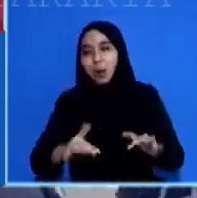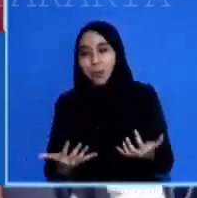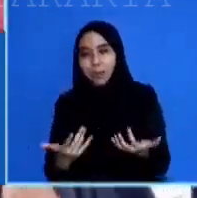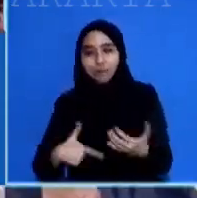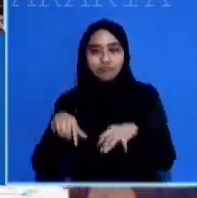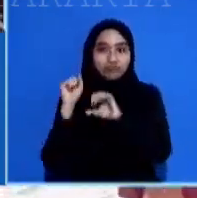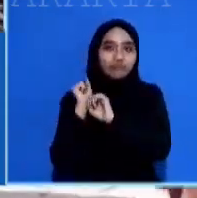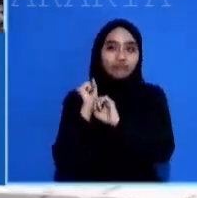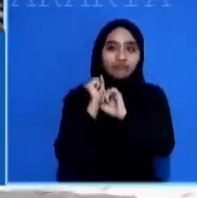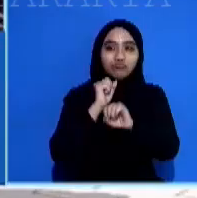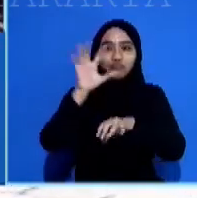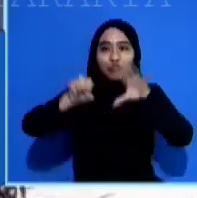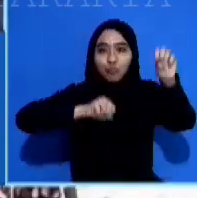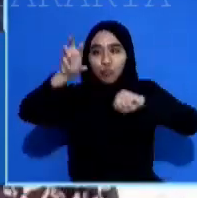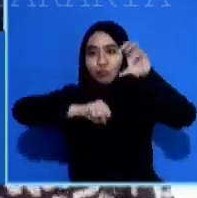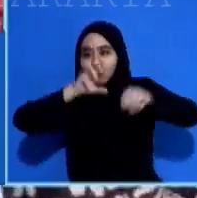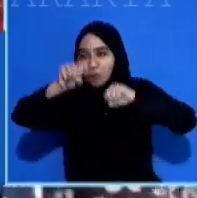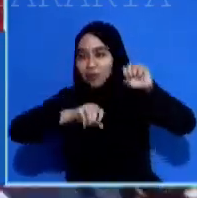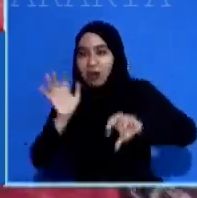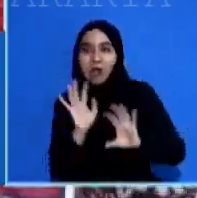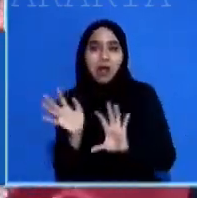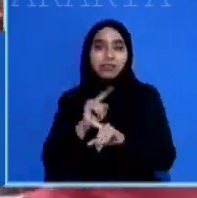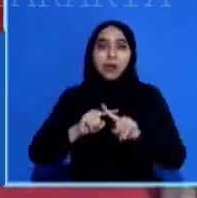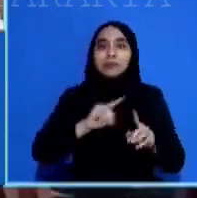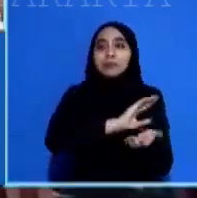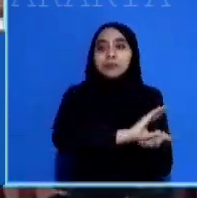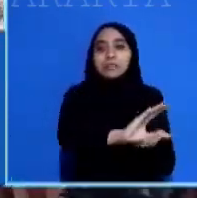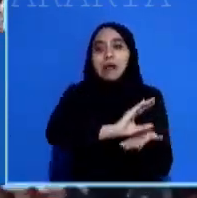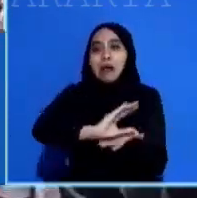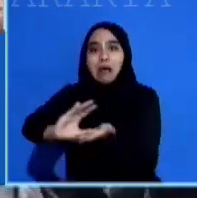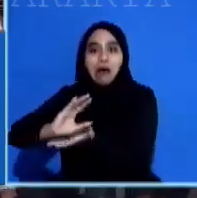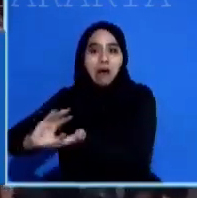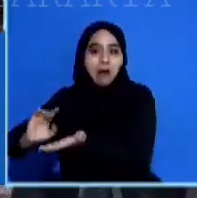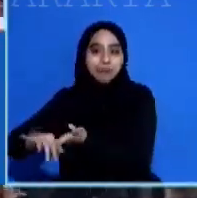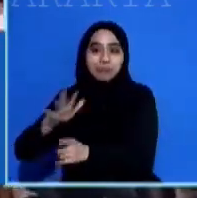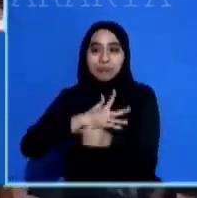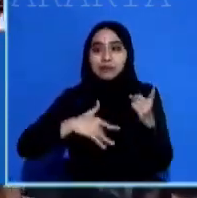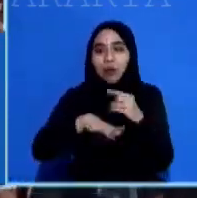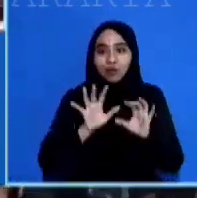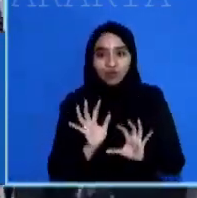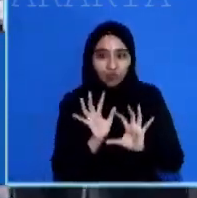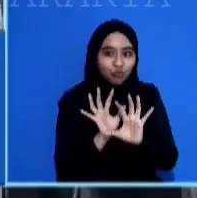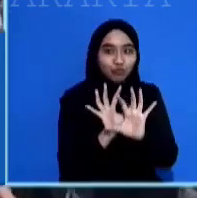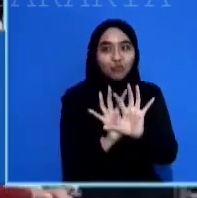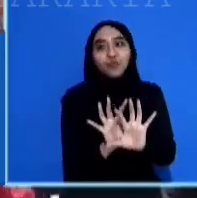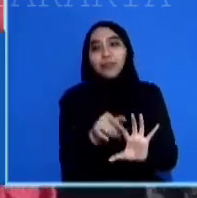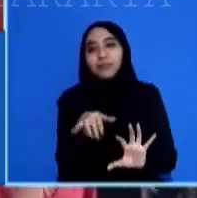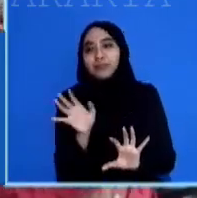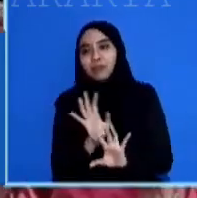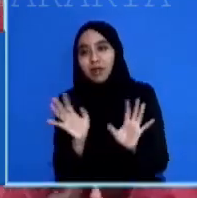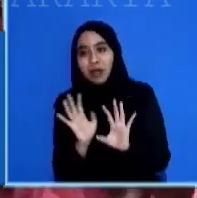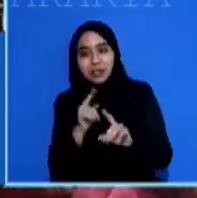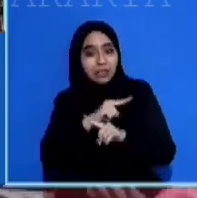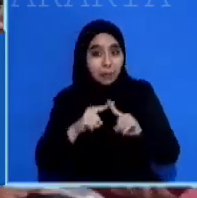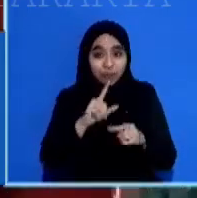diperebutkan oleh masyarakat tetapi dibagikan sehingga masyarakat tidak perlu berdesak-desakan satu sama lain dalam prosesi